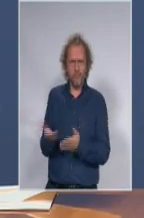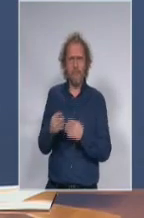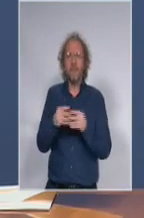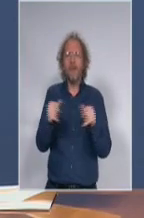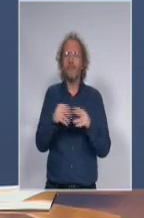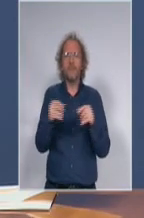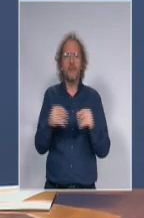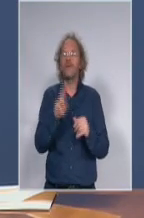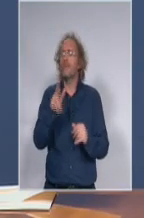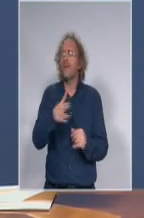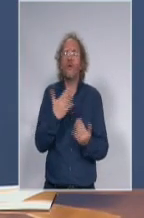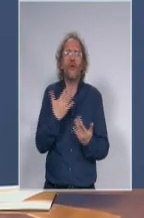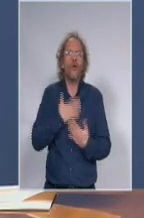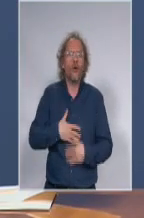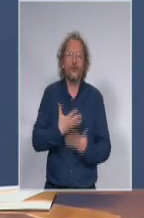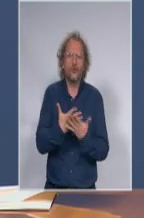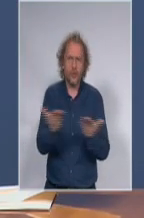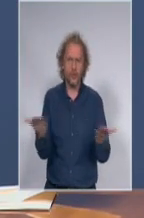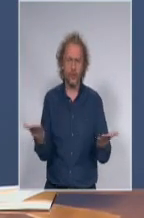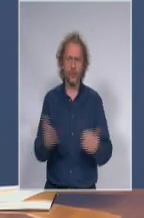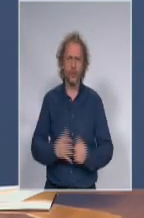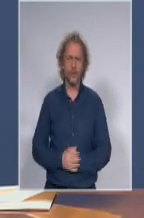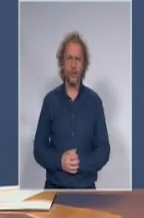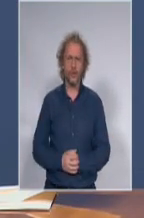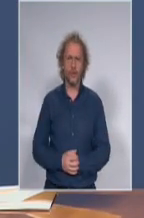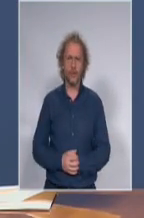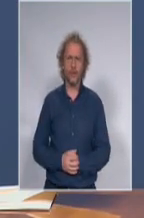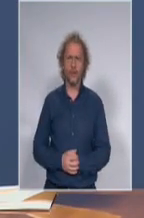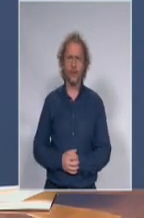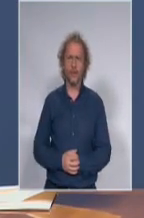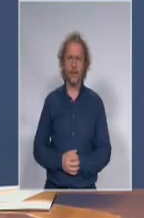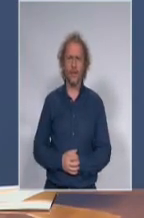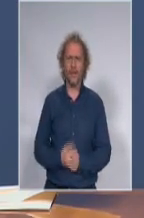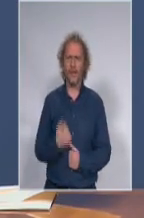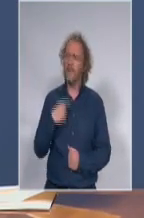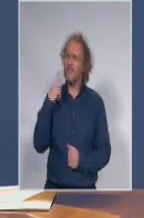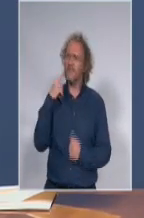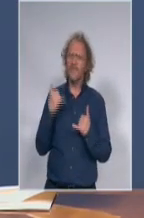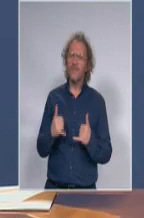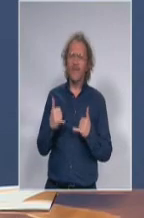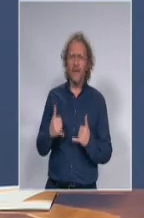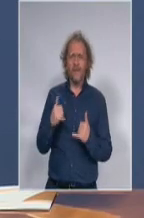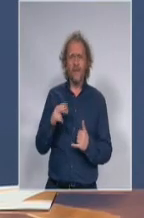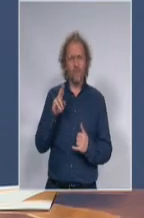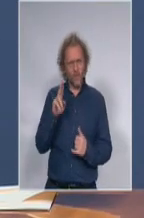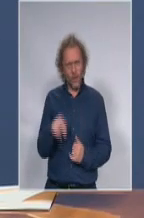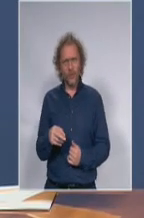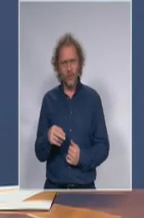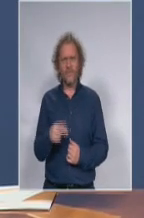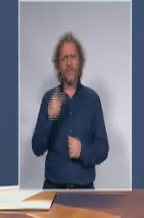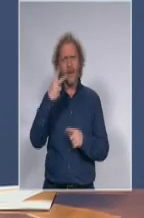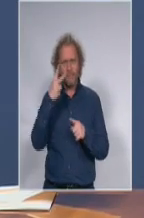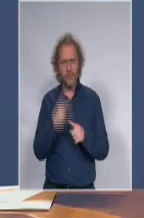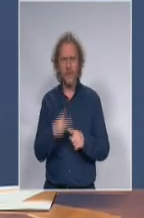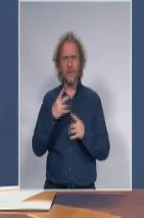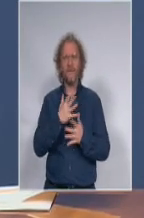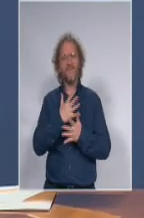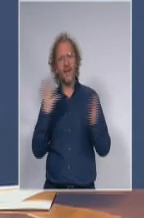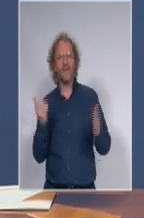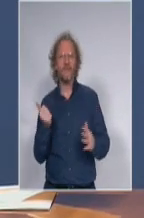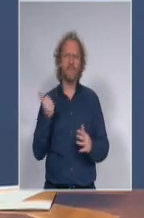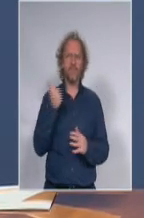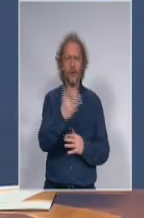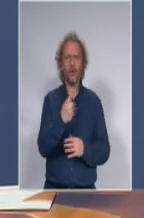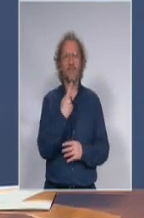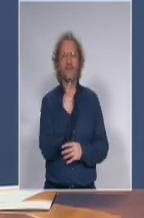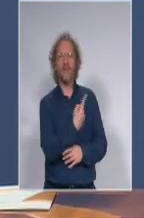Mi sve možemo da otvorimo jedno dva puta veći broj samostalnih trgovinskih radnji nego što smo do sada otvorili. Ne znam šta će